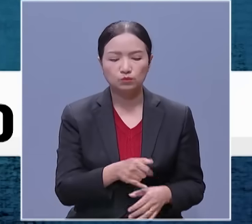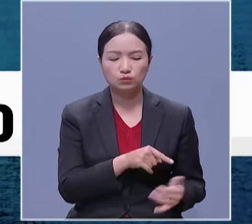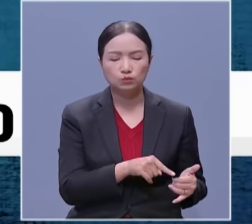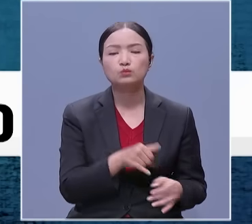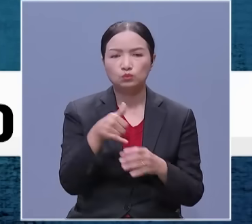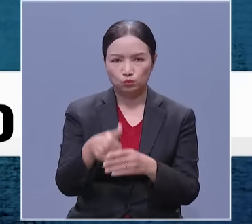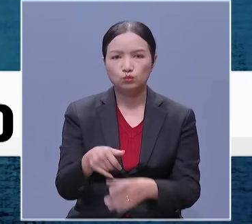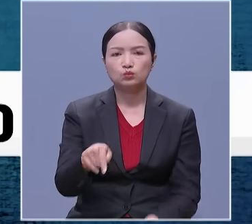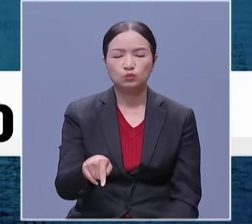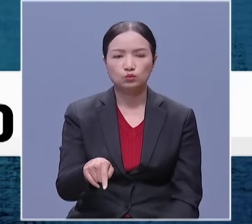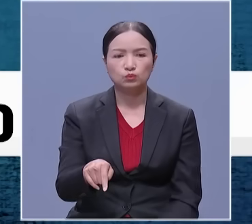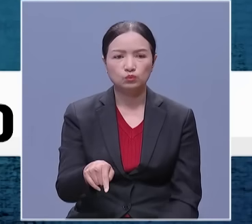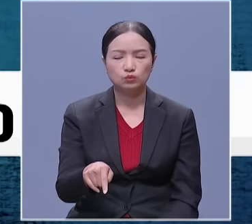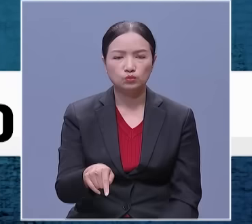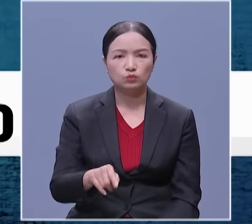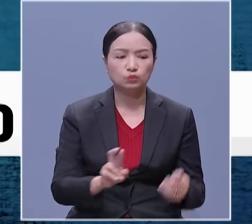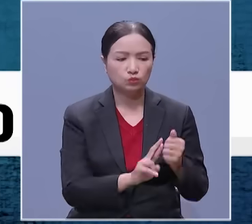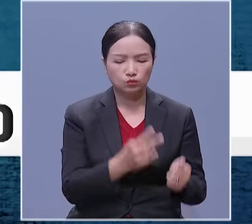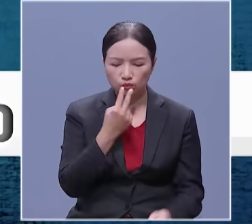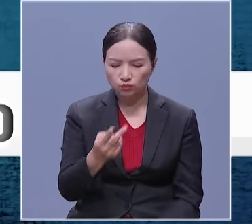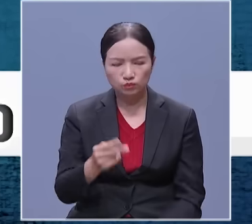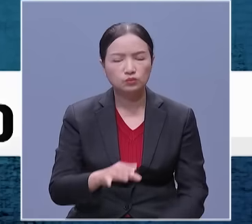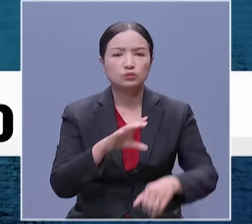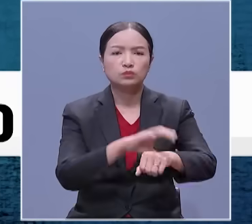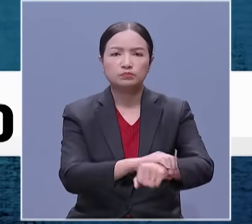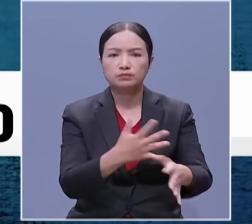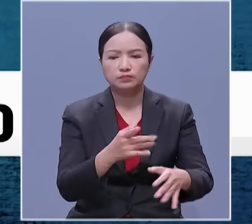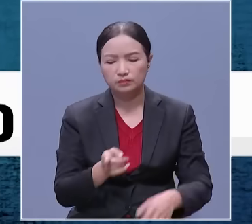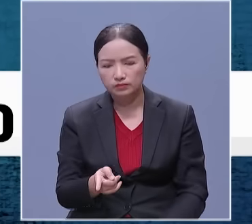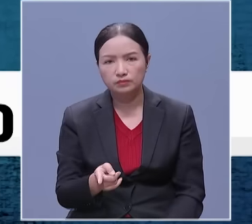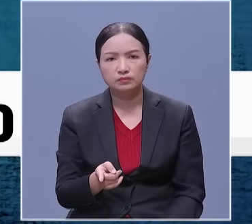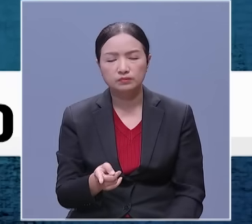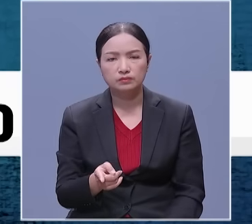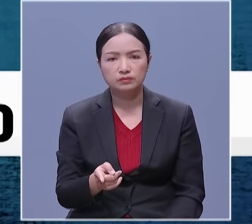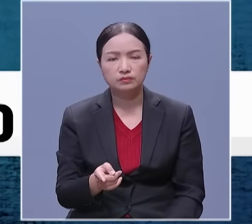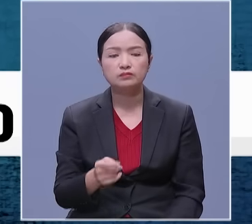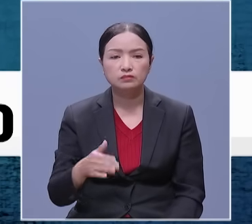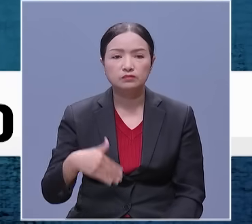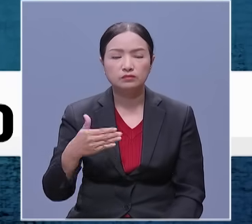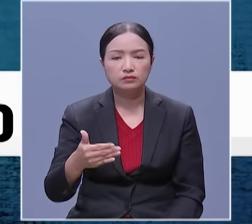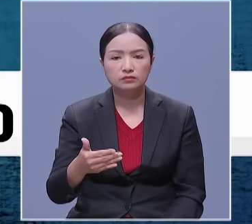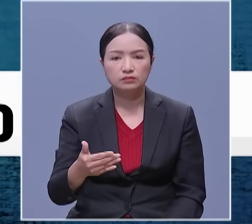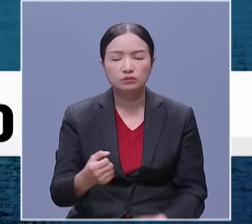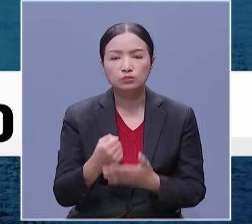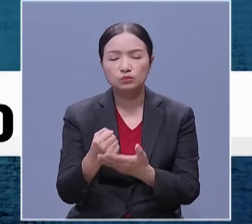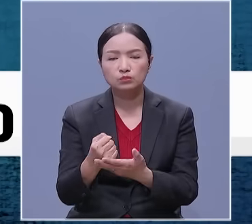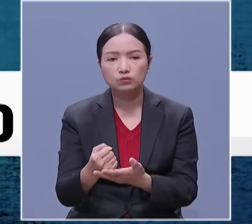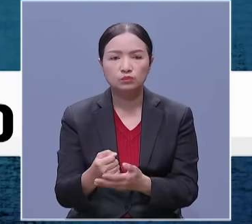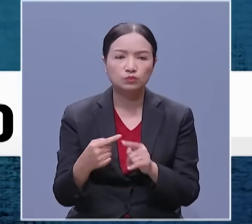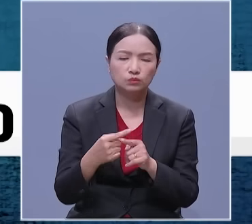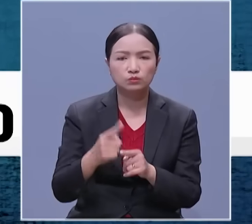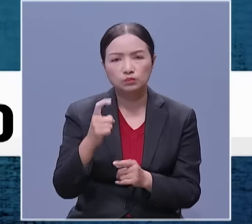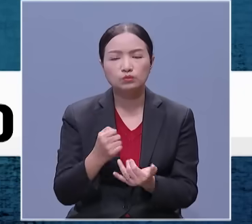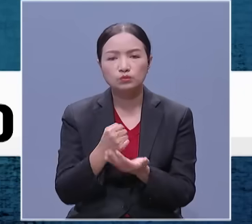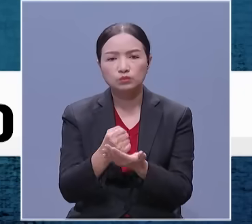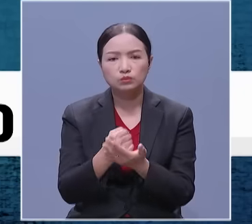ตุนะบิ๊กโจ๊กมองว่าท่านไม่ได้จับกุมไม่รักษาที่เกิดเหตุนะแต่หลังจากนั้นท่านจะมาช่วยคนเจ็บคนตายนะมันค